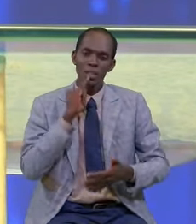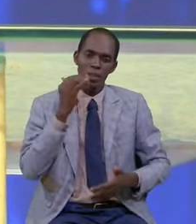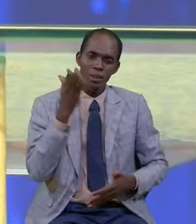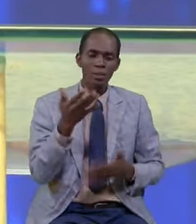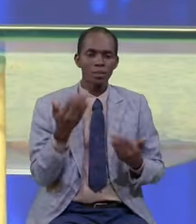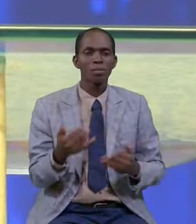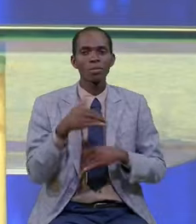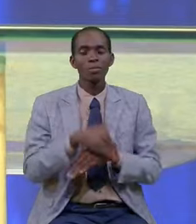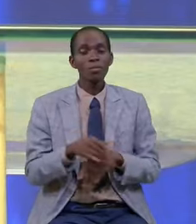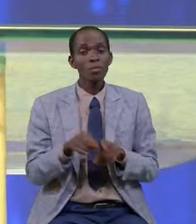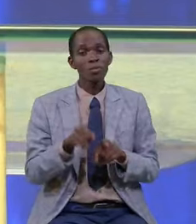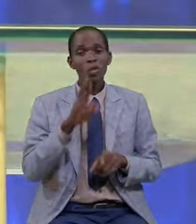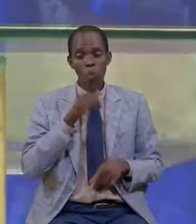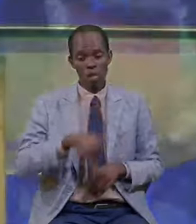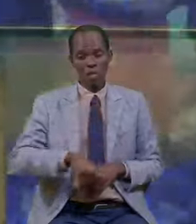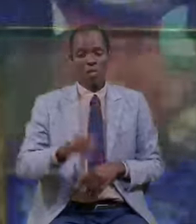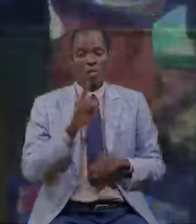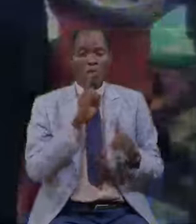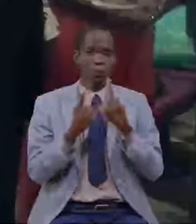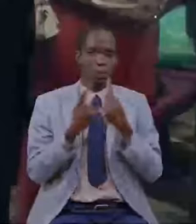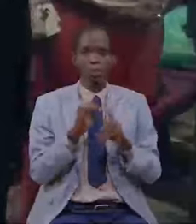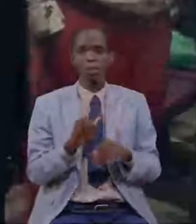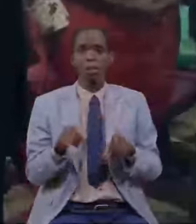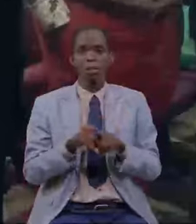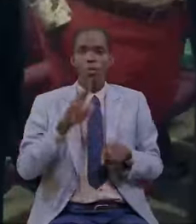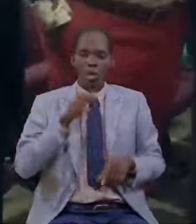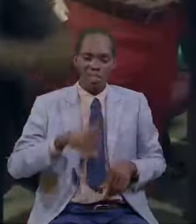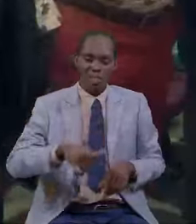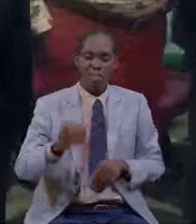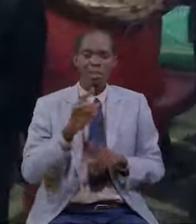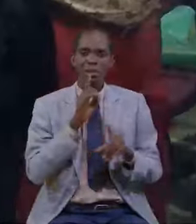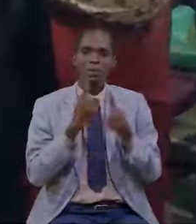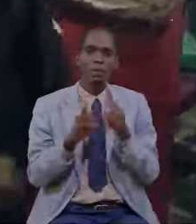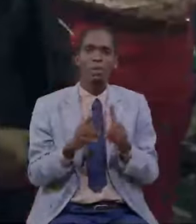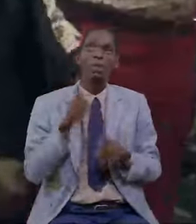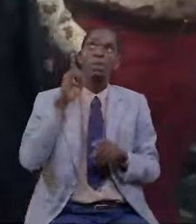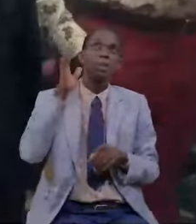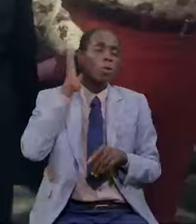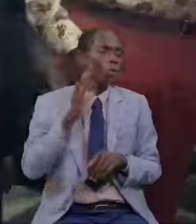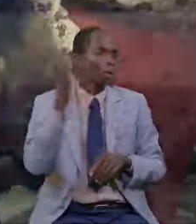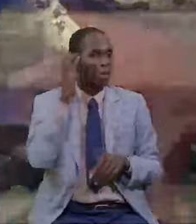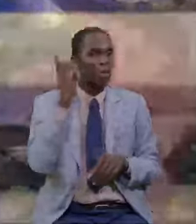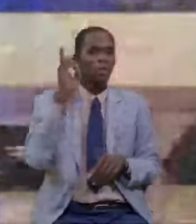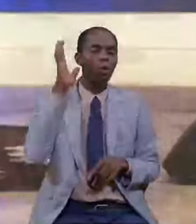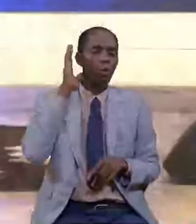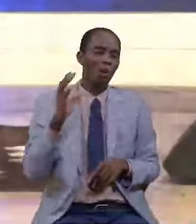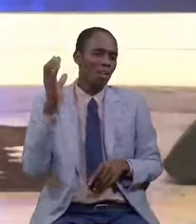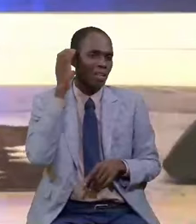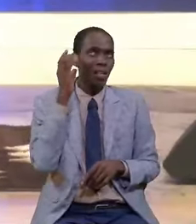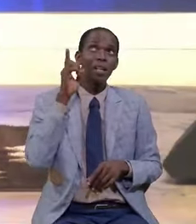ce soir. Pendant que vous parlez, pendant que vous êtes en train de parler, le Seigneur vous répondra. Il vous